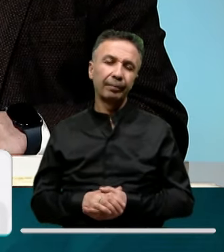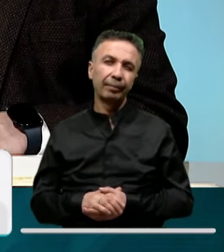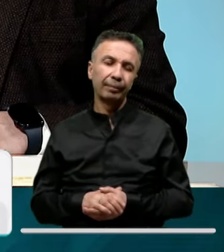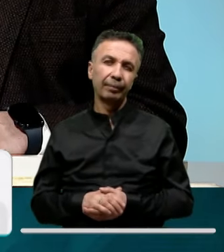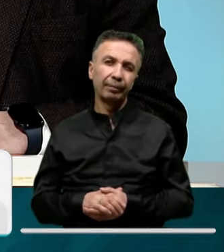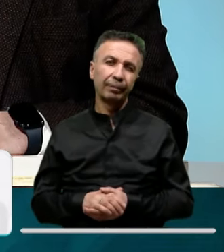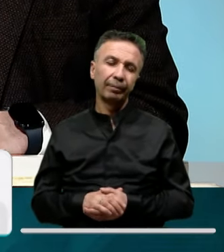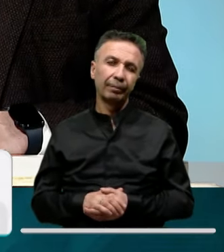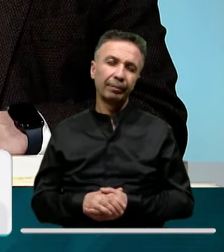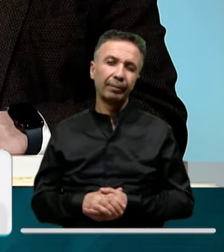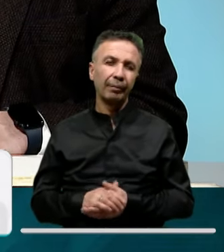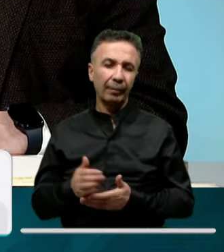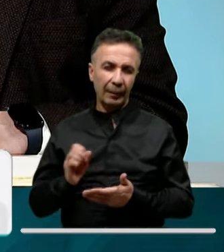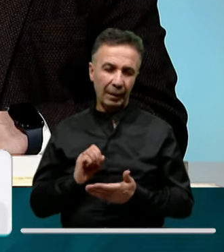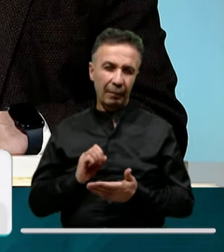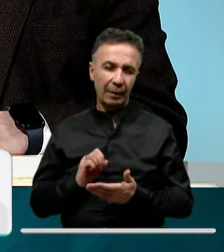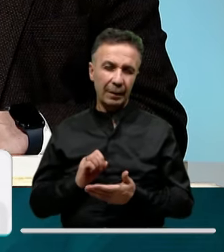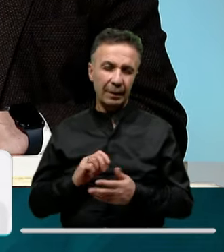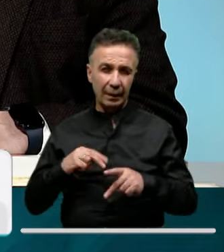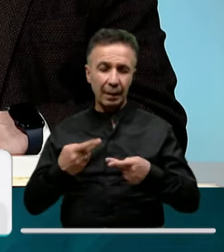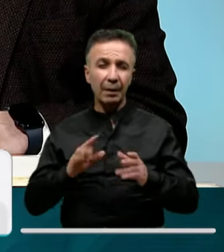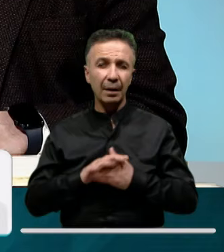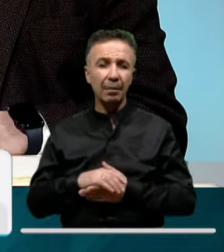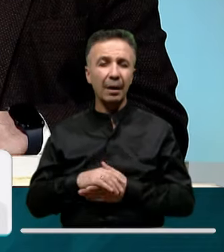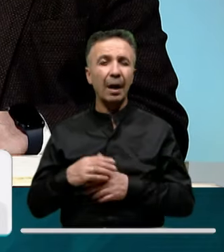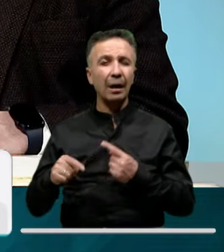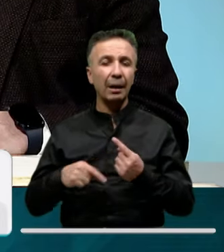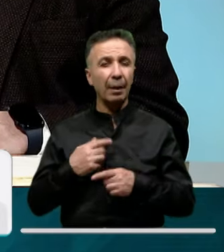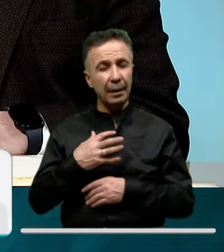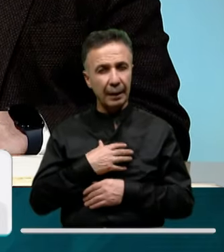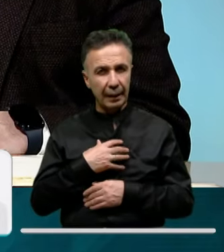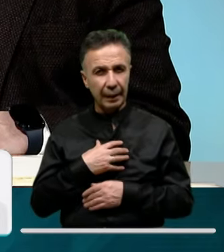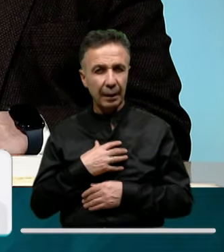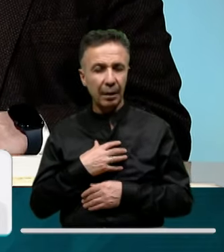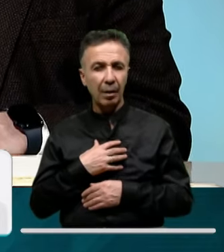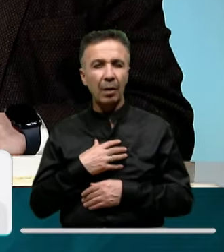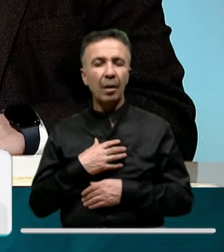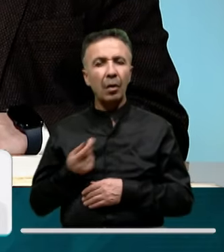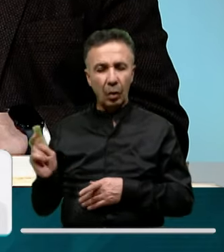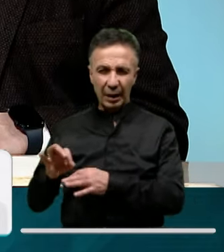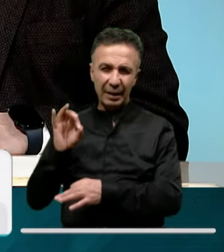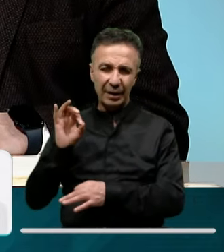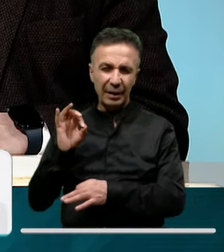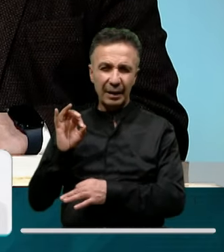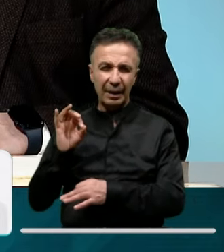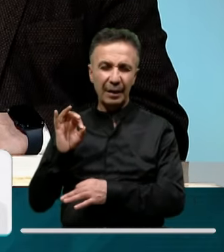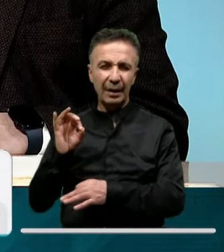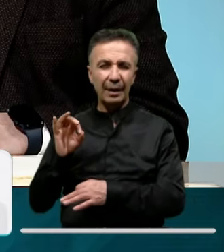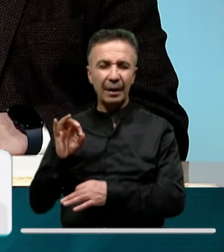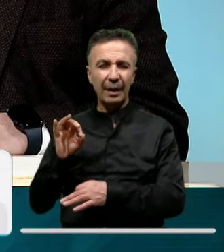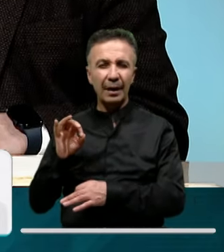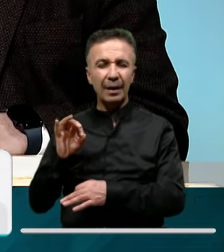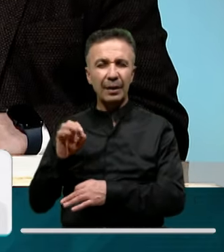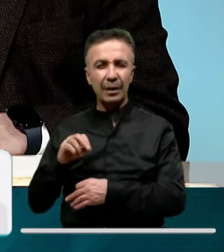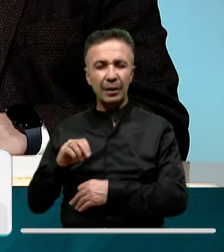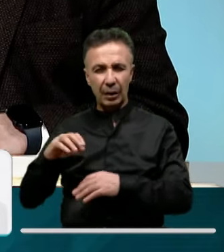halde hısım akraba yani kendiliğinden efendim onun iyiliği için fedakarlık yapıp fidyelerini